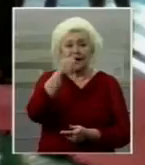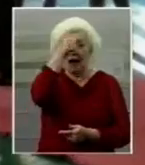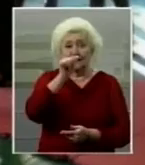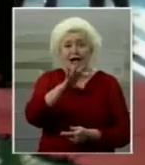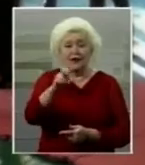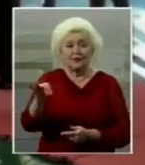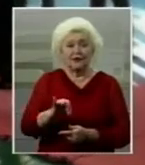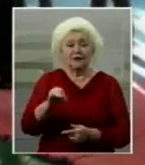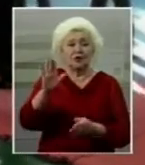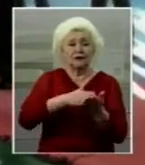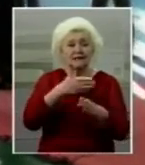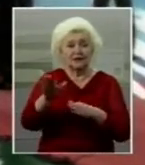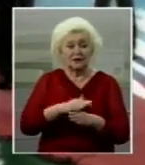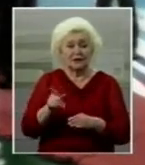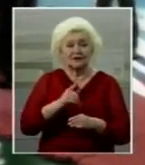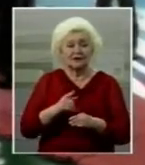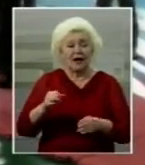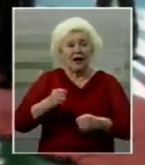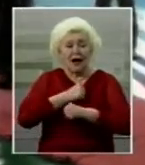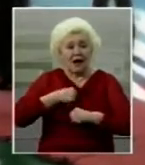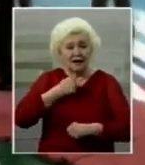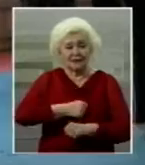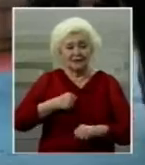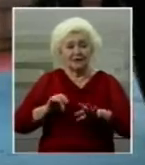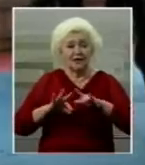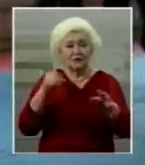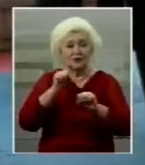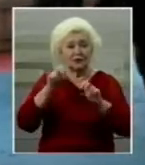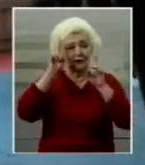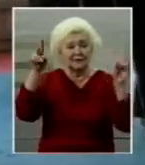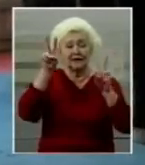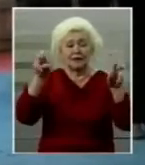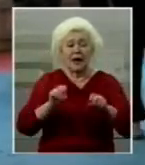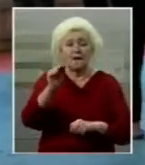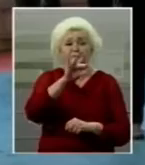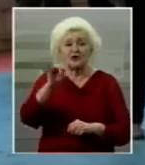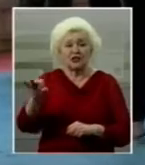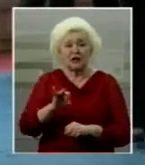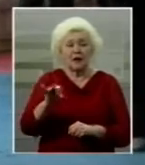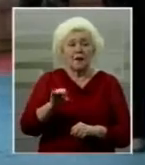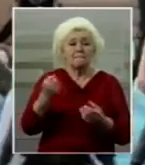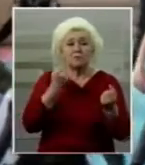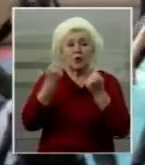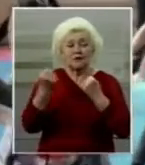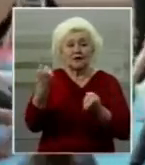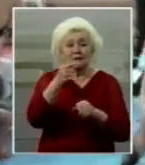його дискваліфікували за агресивне ведення бою і незнання правил. У фрібоксі – перше місце.